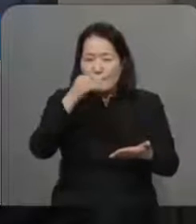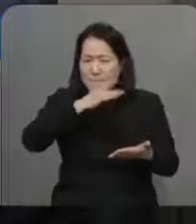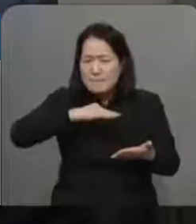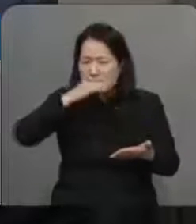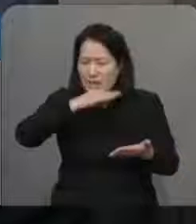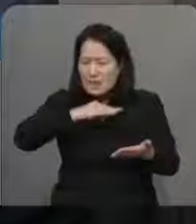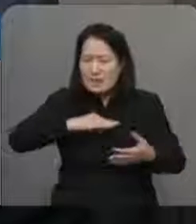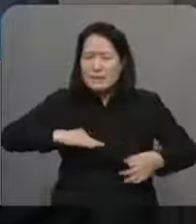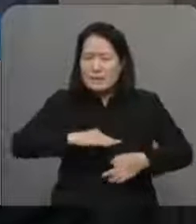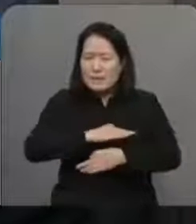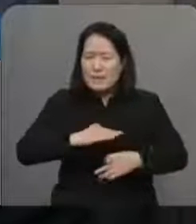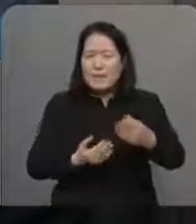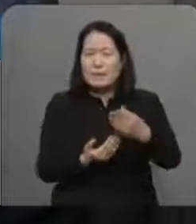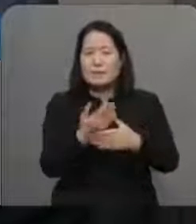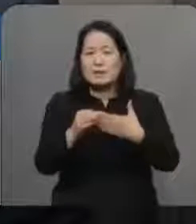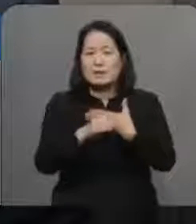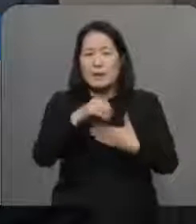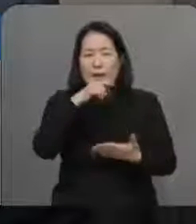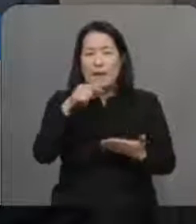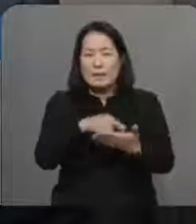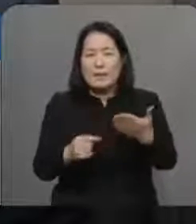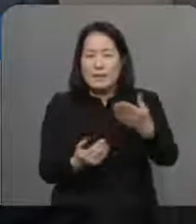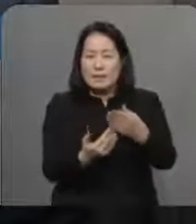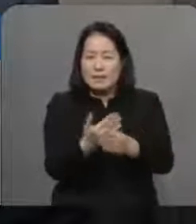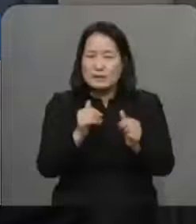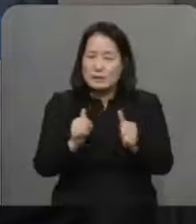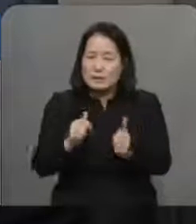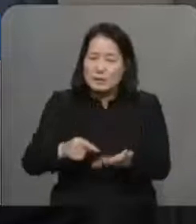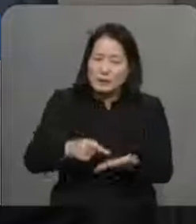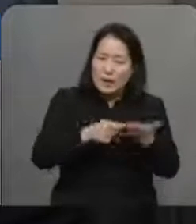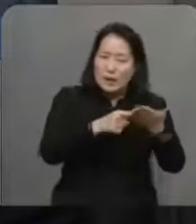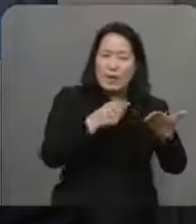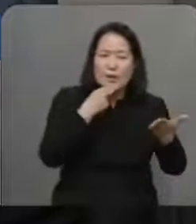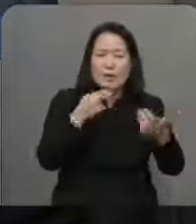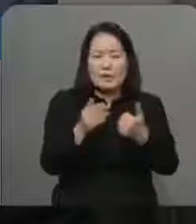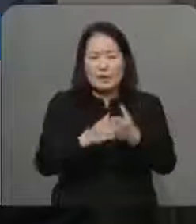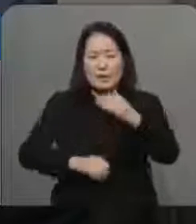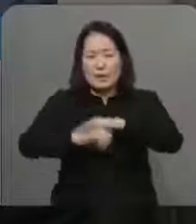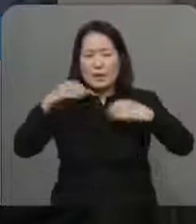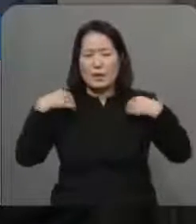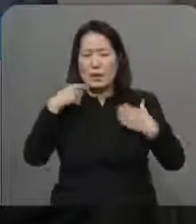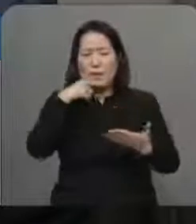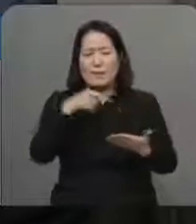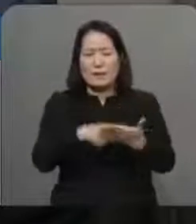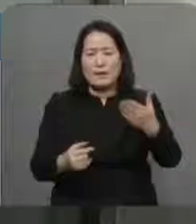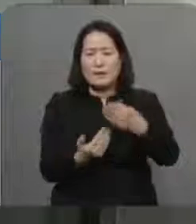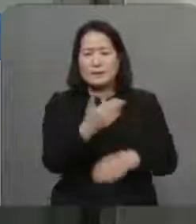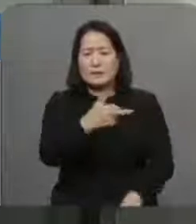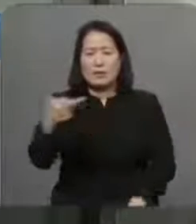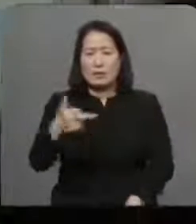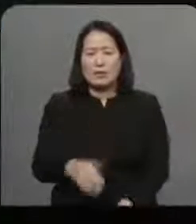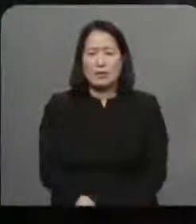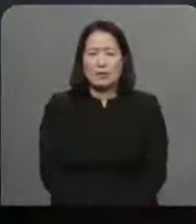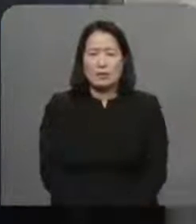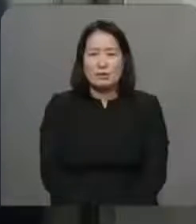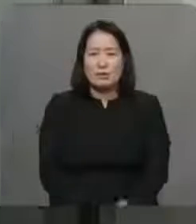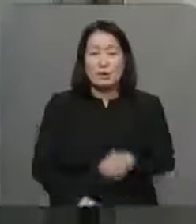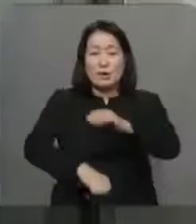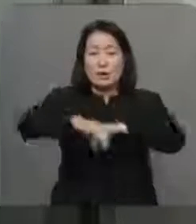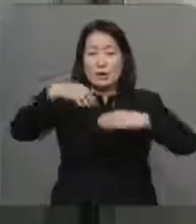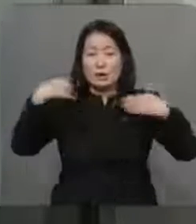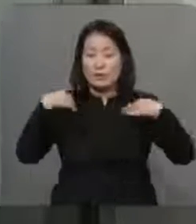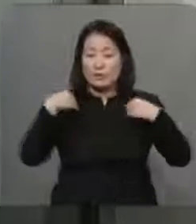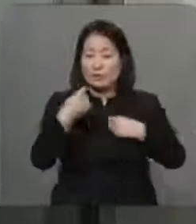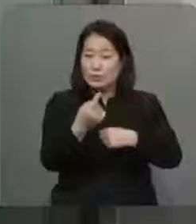뿐 소유권 회복은 어려워지기 때문에 영양군 입장에선 상당히 큰 손해를 보게 될 염려가 있습니다 양양군 도